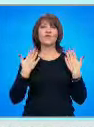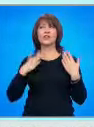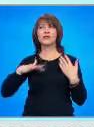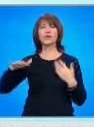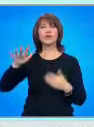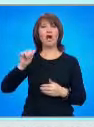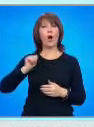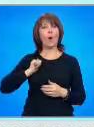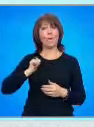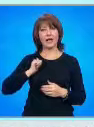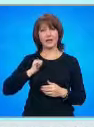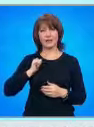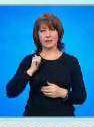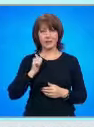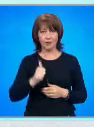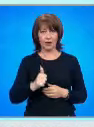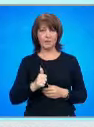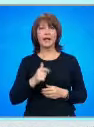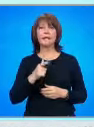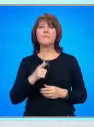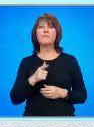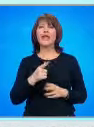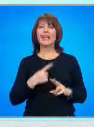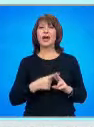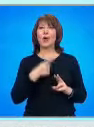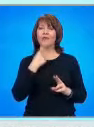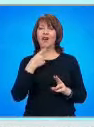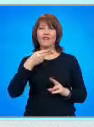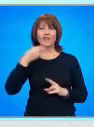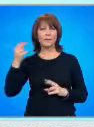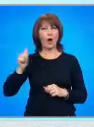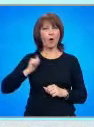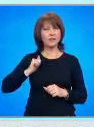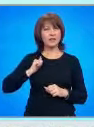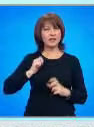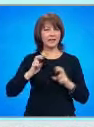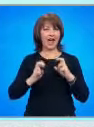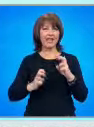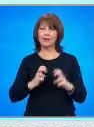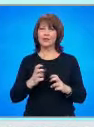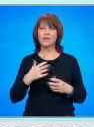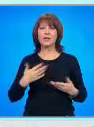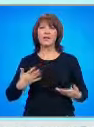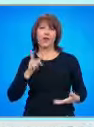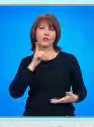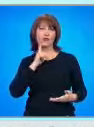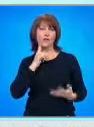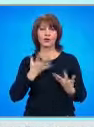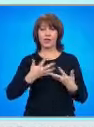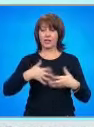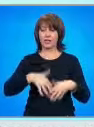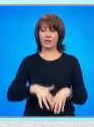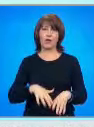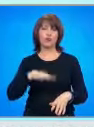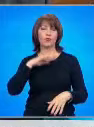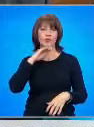служебният министър на икономиката Никола Стоянов. Той посочи, че фирмите в отбранителната индустрия имат нужния човешки и